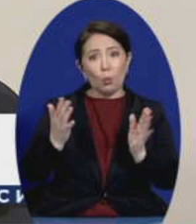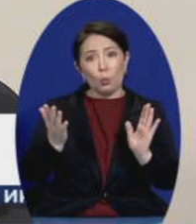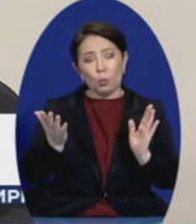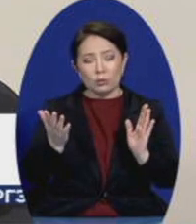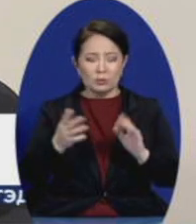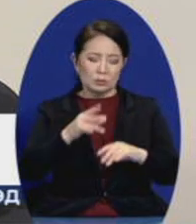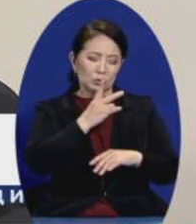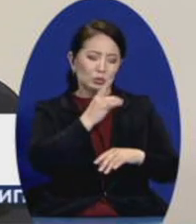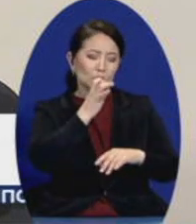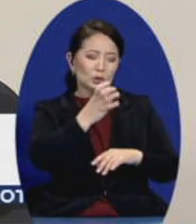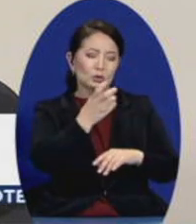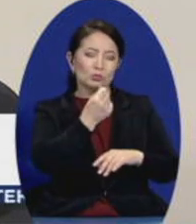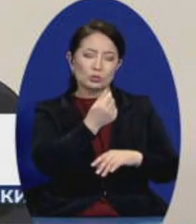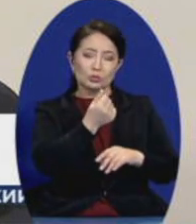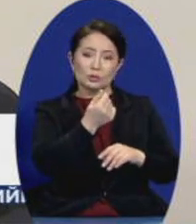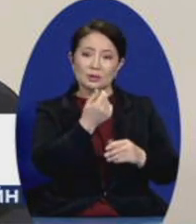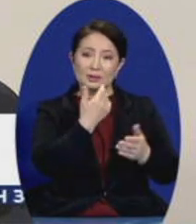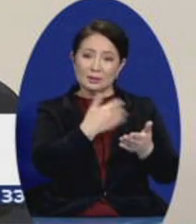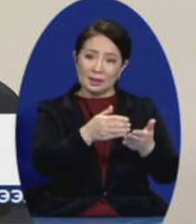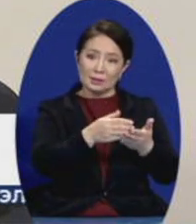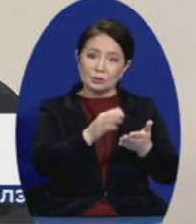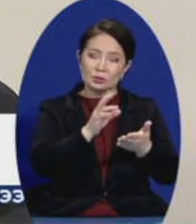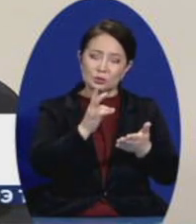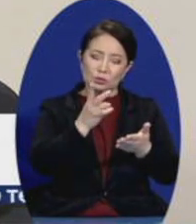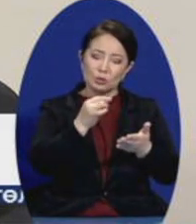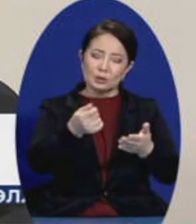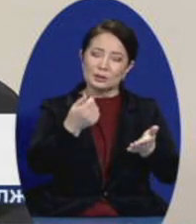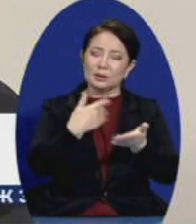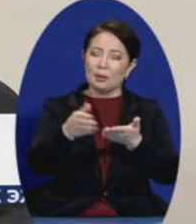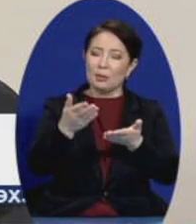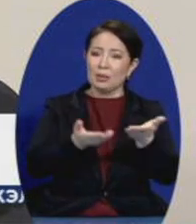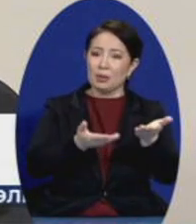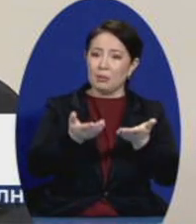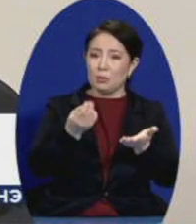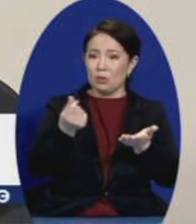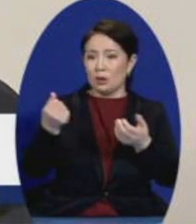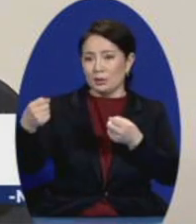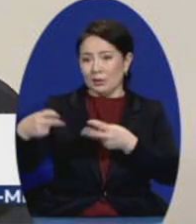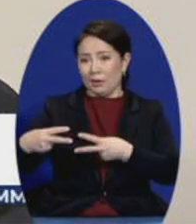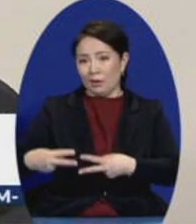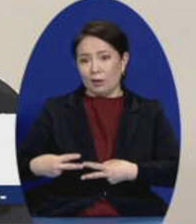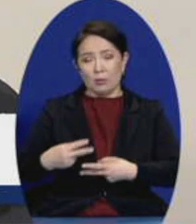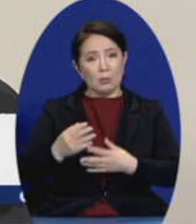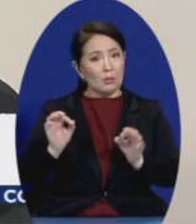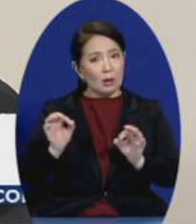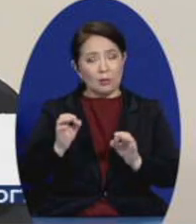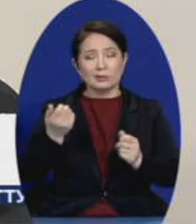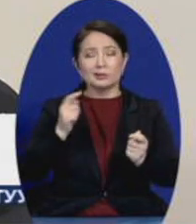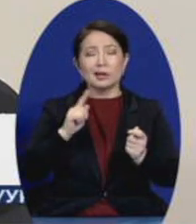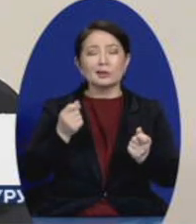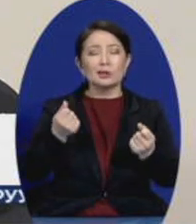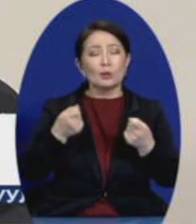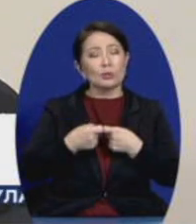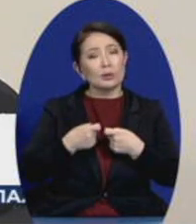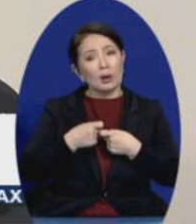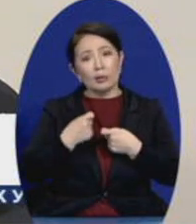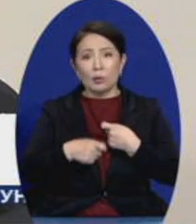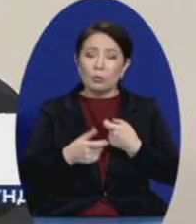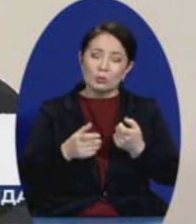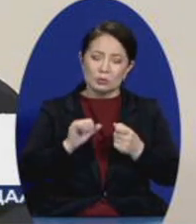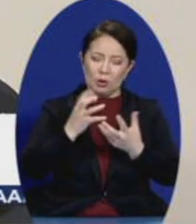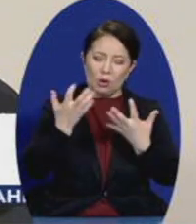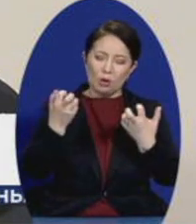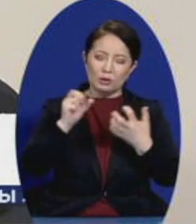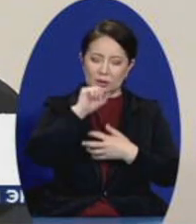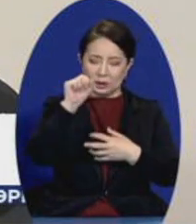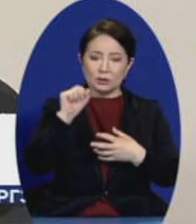нь үн ханш худалдаа авалт хийж байгаа худалдаж байгаа нүүрснийх нь үн ханш одоо зах зээлийн үнээр байсны байгаагүй юу? Гэх мэт одоо олон асуудлууд байгаа. Өөрөөр